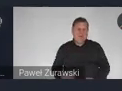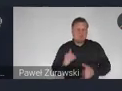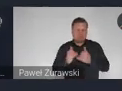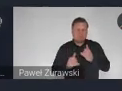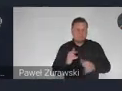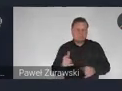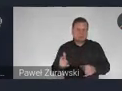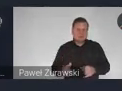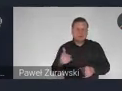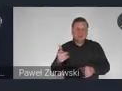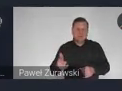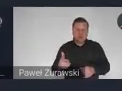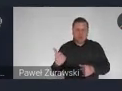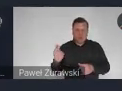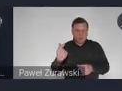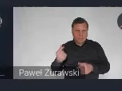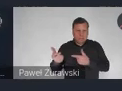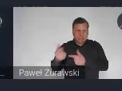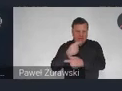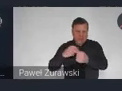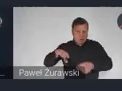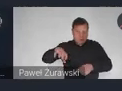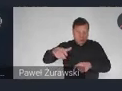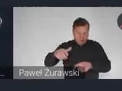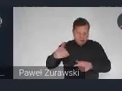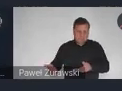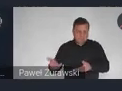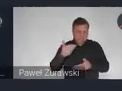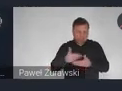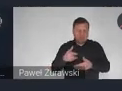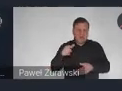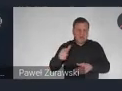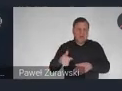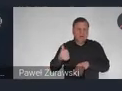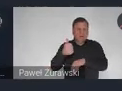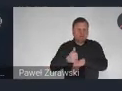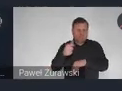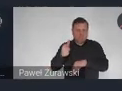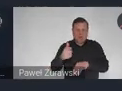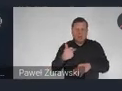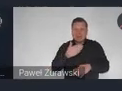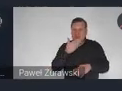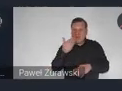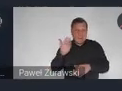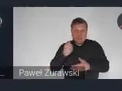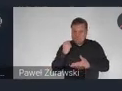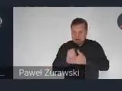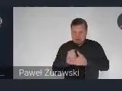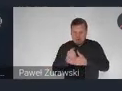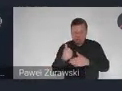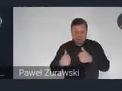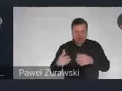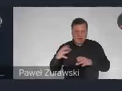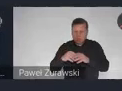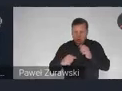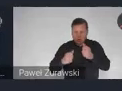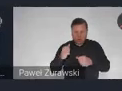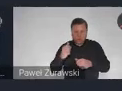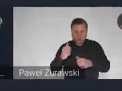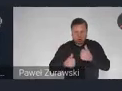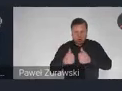złożona oferta w grupie partnerskiej gdzie partnerem jest Podmiot który jest nieuprawniony do wzięcia udziału w konkursie na przykład